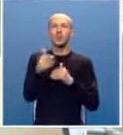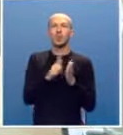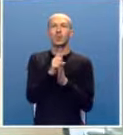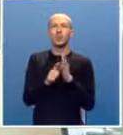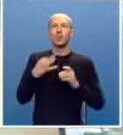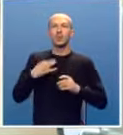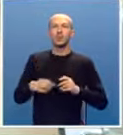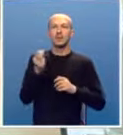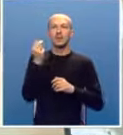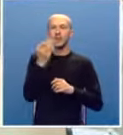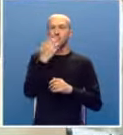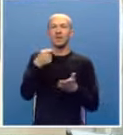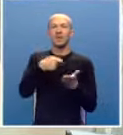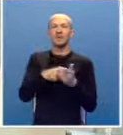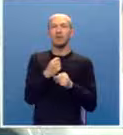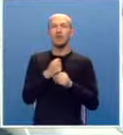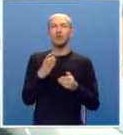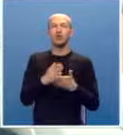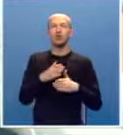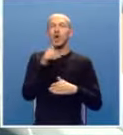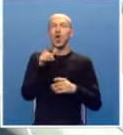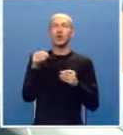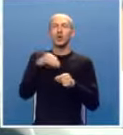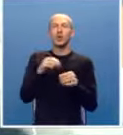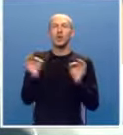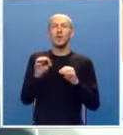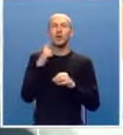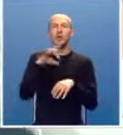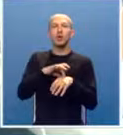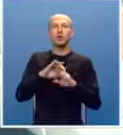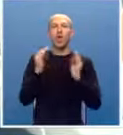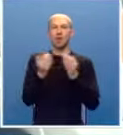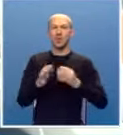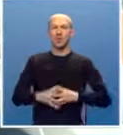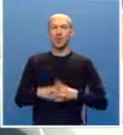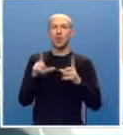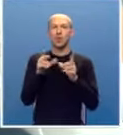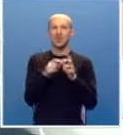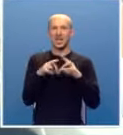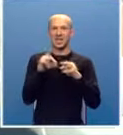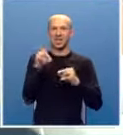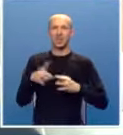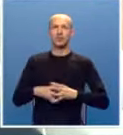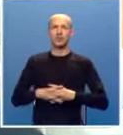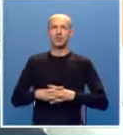periodu predsjednica Srpske će finansijski pomoći i dodatno opremanje stomatološke ambulante u Vlasenici.